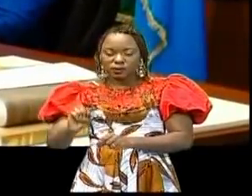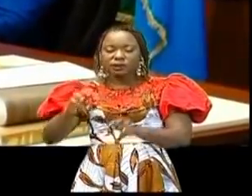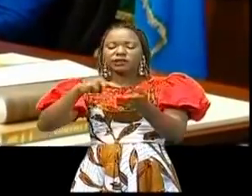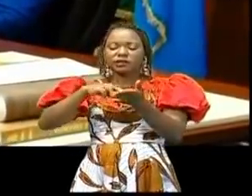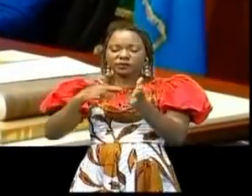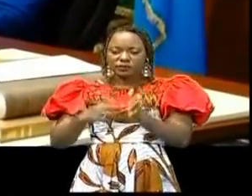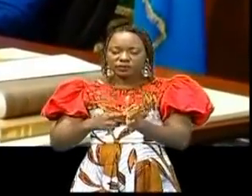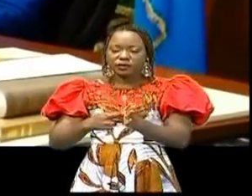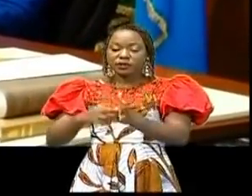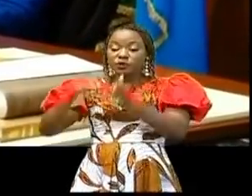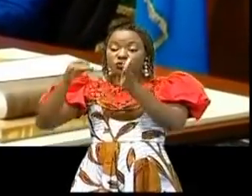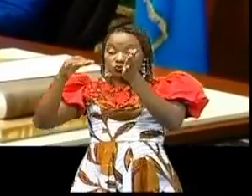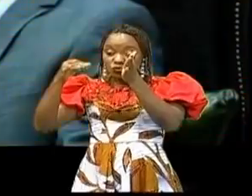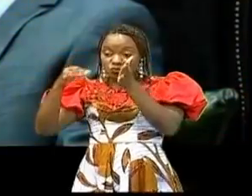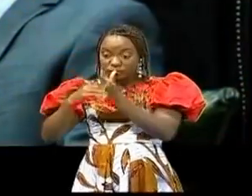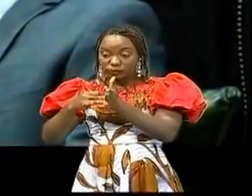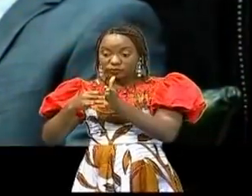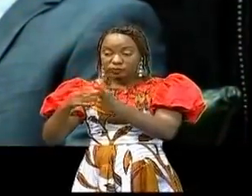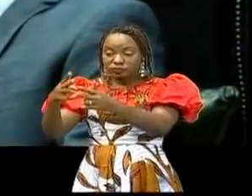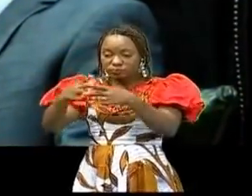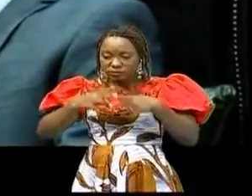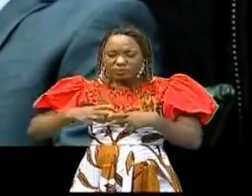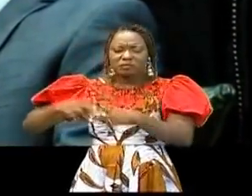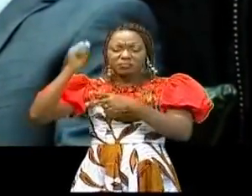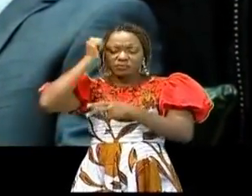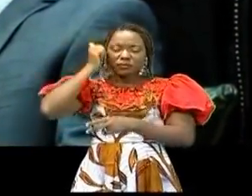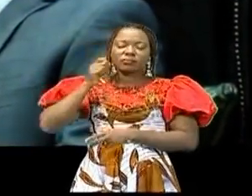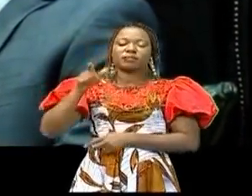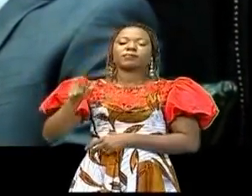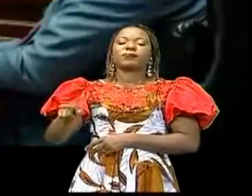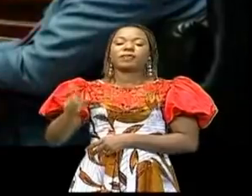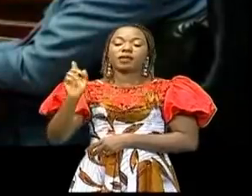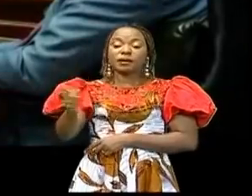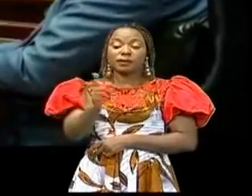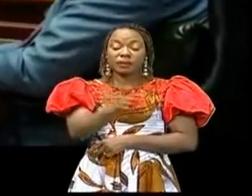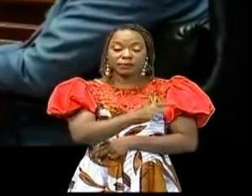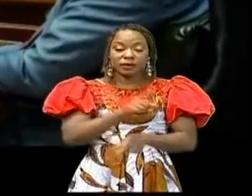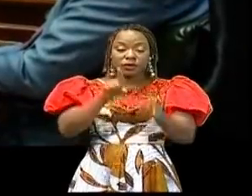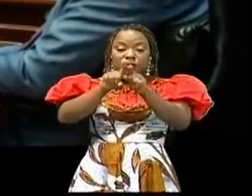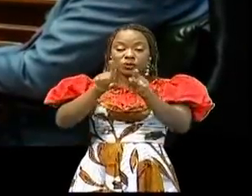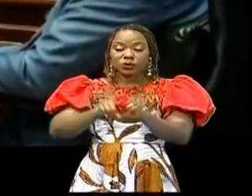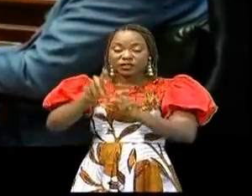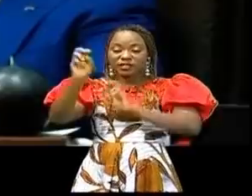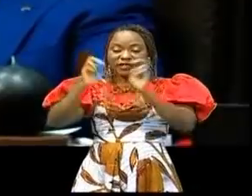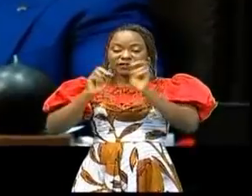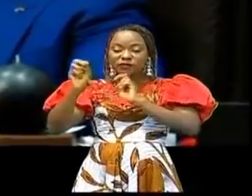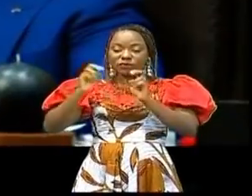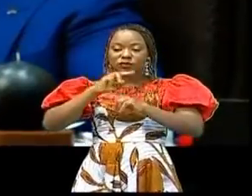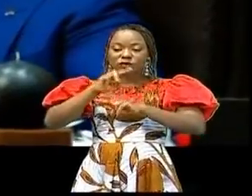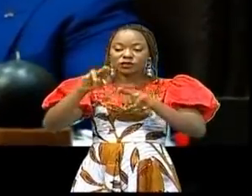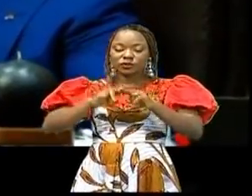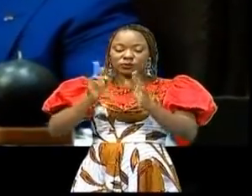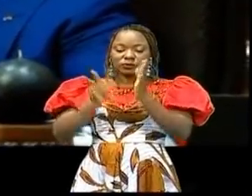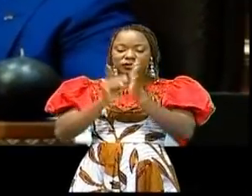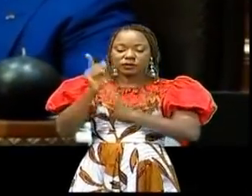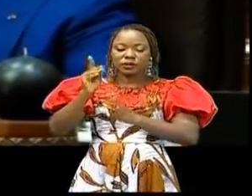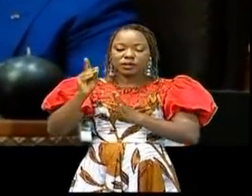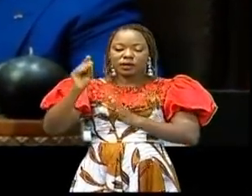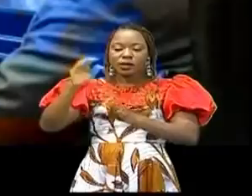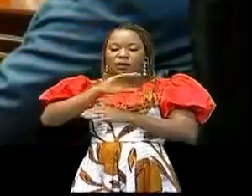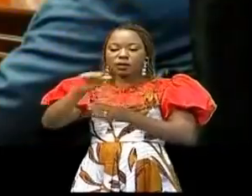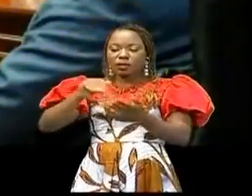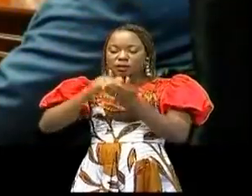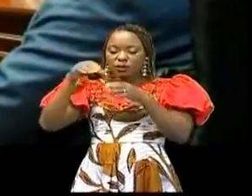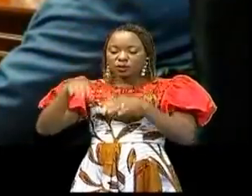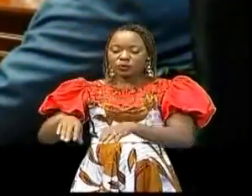corridors de développement à l'échelle nationale et régionale, parmi lesquels, au niveau national, le corridor des développements Bas-Congo,